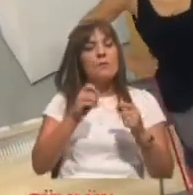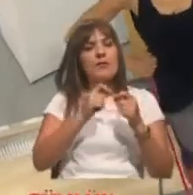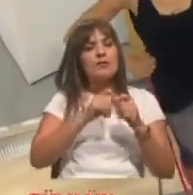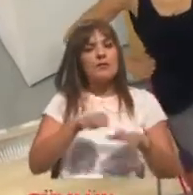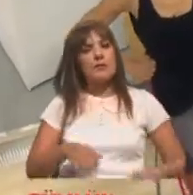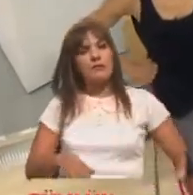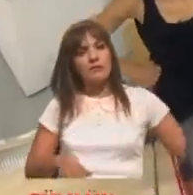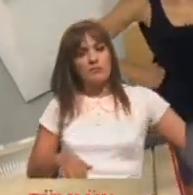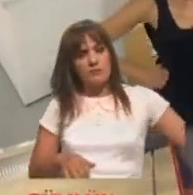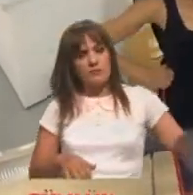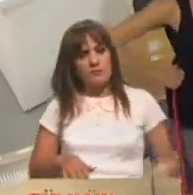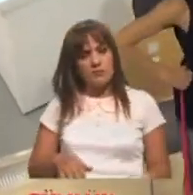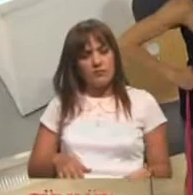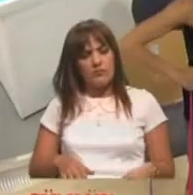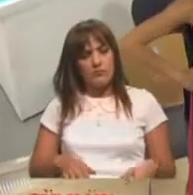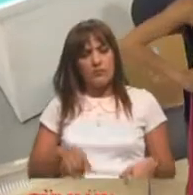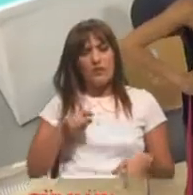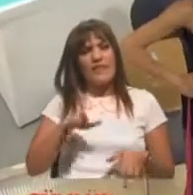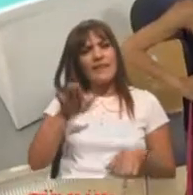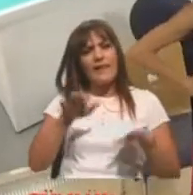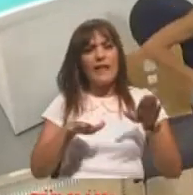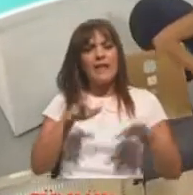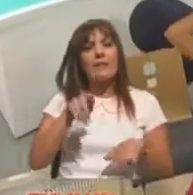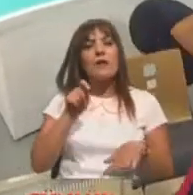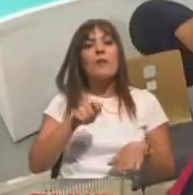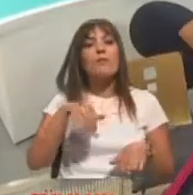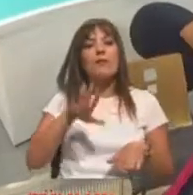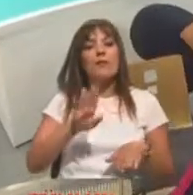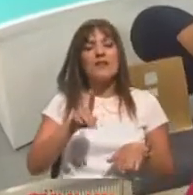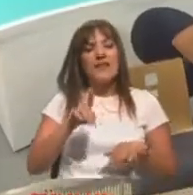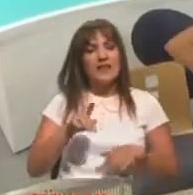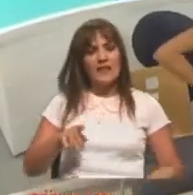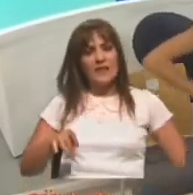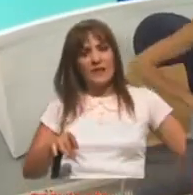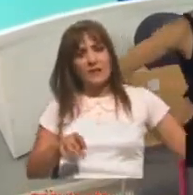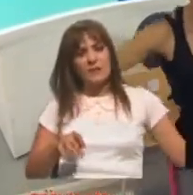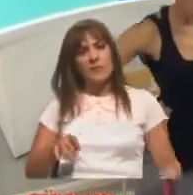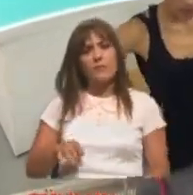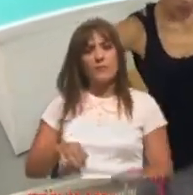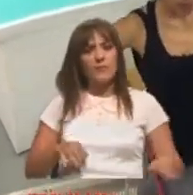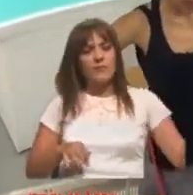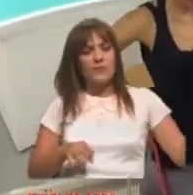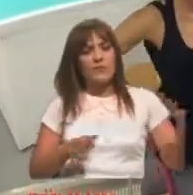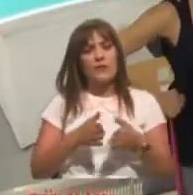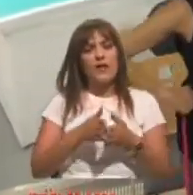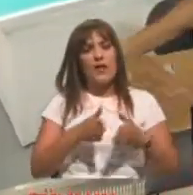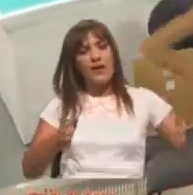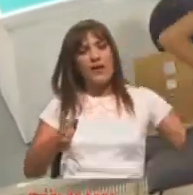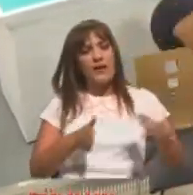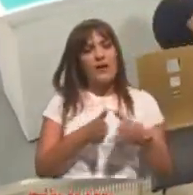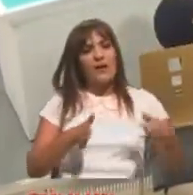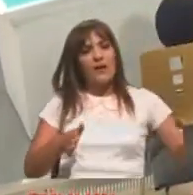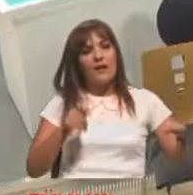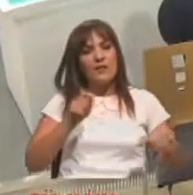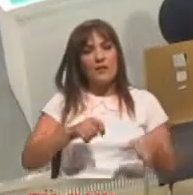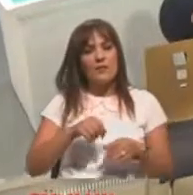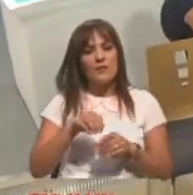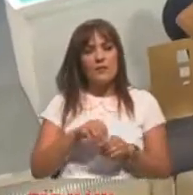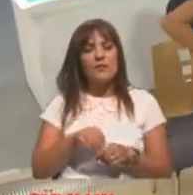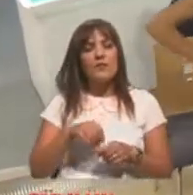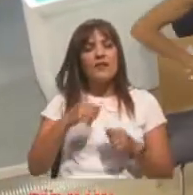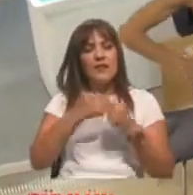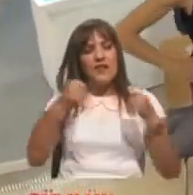Bunu denge gibi yapmayalım. İt, bırak. İt, bırak.